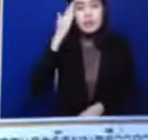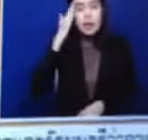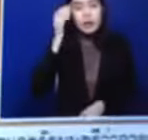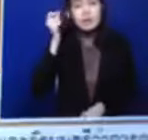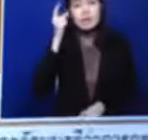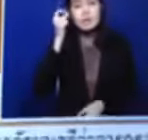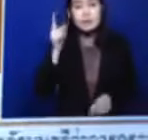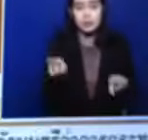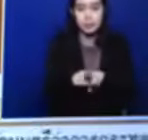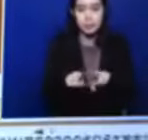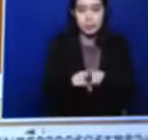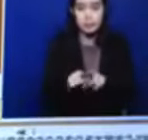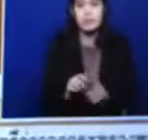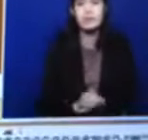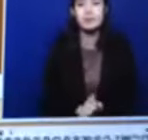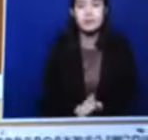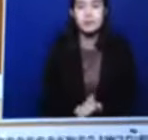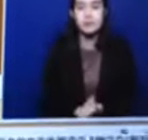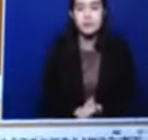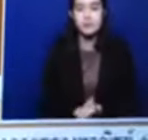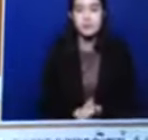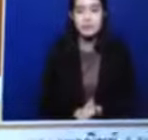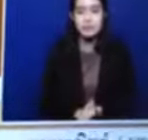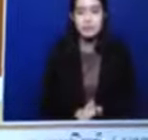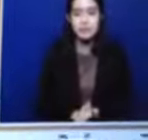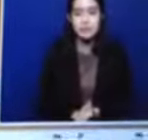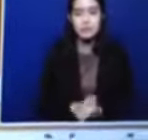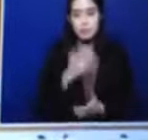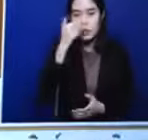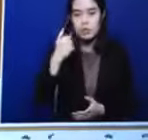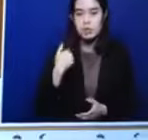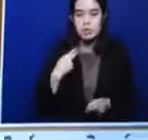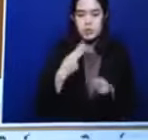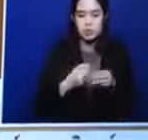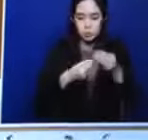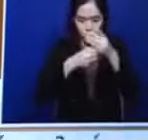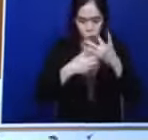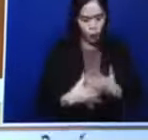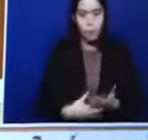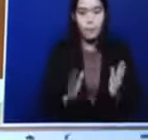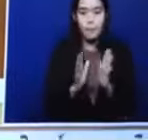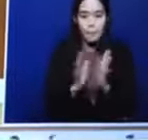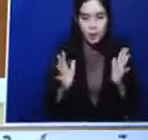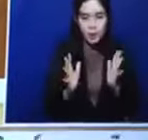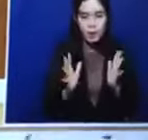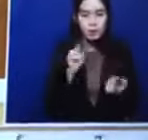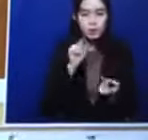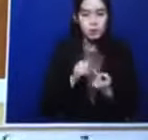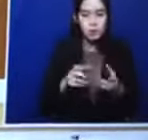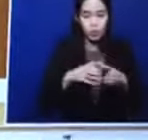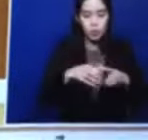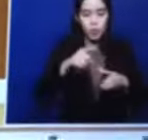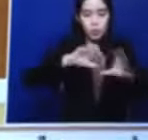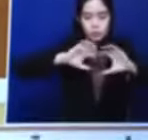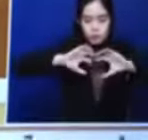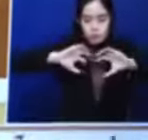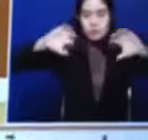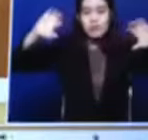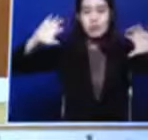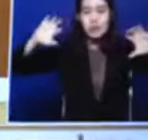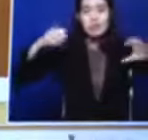พราะว่ามันมีผู้อยู่ในข่ายอย่างนี้อีกเป็นพันเป็นหมื่นเป็นแสนคนว่าข้าราชการที่ได้รับอนุญาตให้อยู่บ้านหล